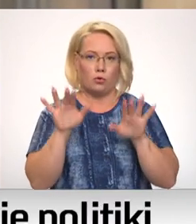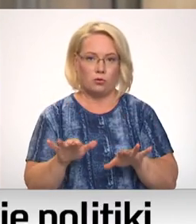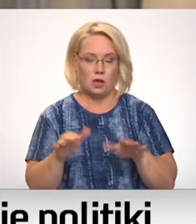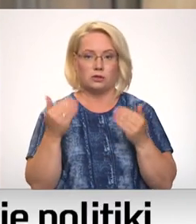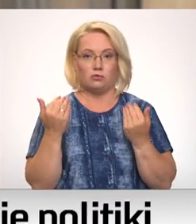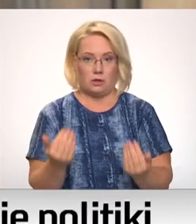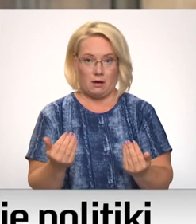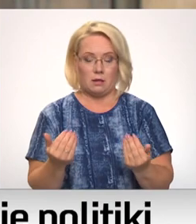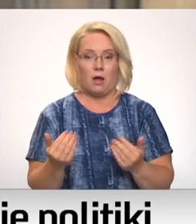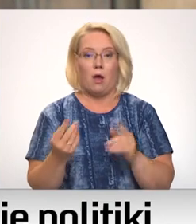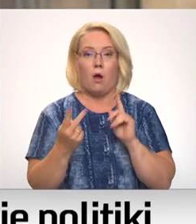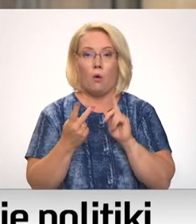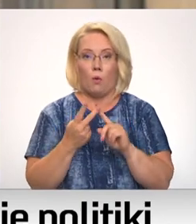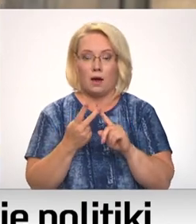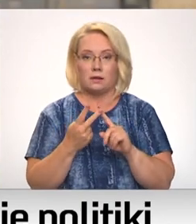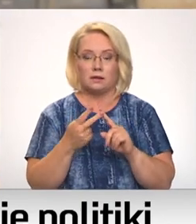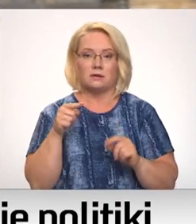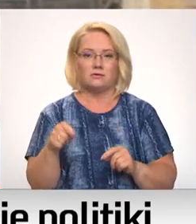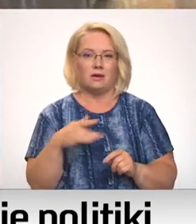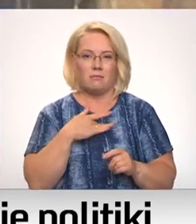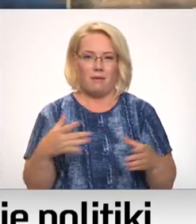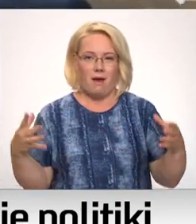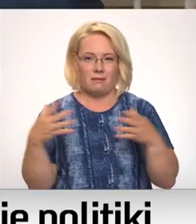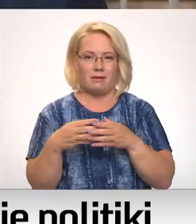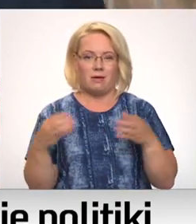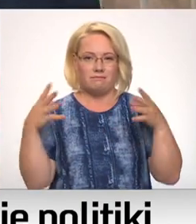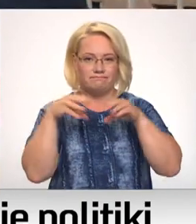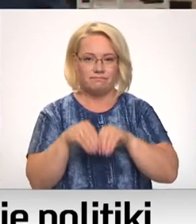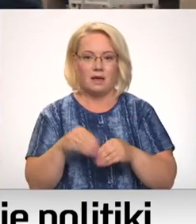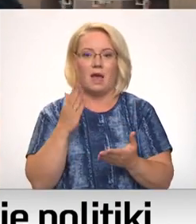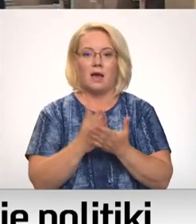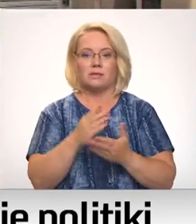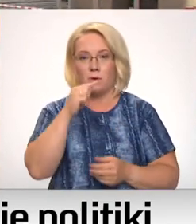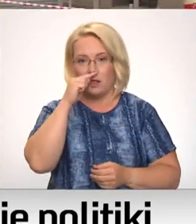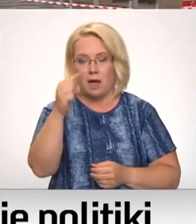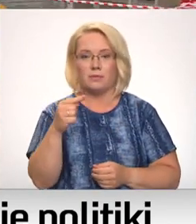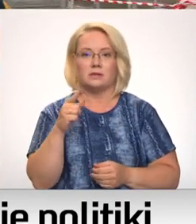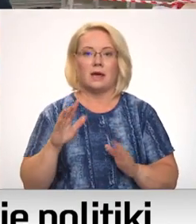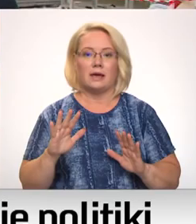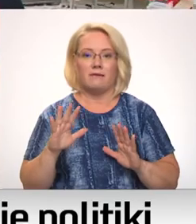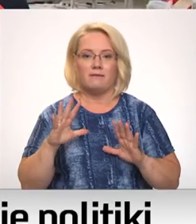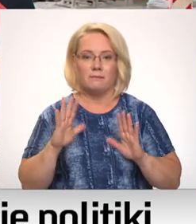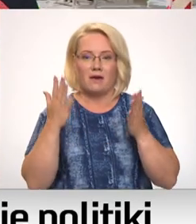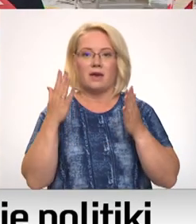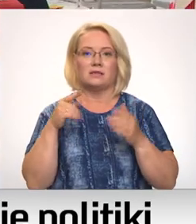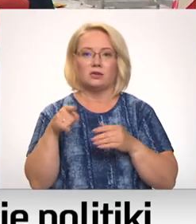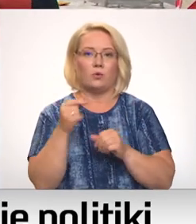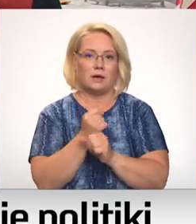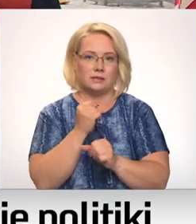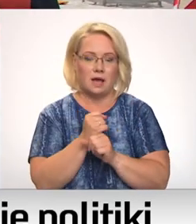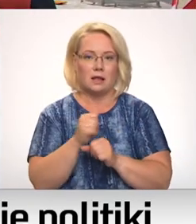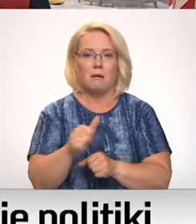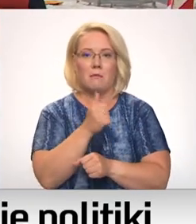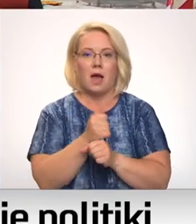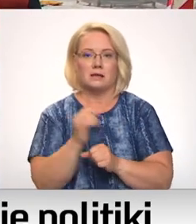šobrīd. Otrs – šis saraksts. Un es tiešām esmu lepns, ka mums to izdevās izdarīt, pārstāv pilnīgi visu